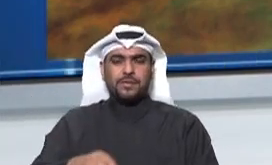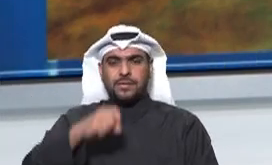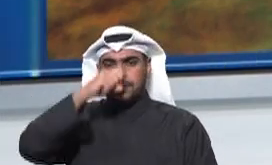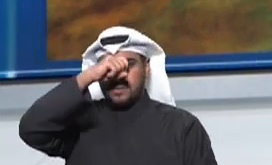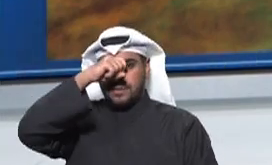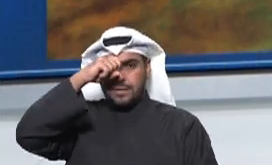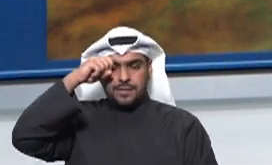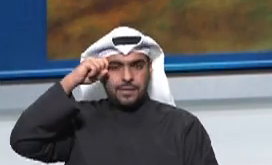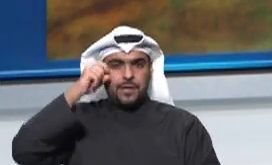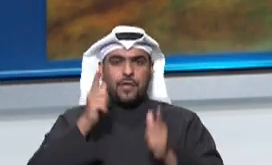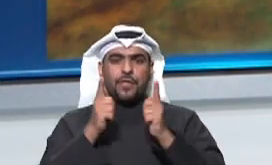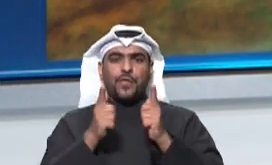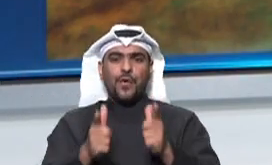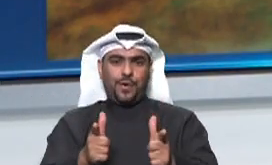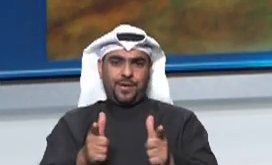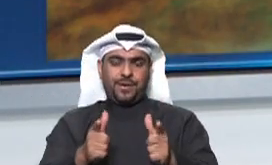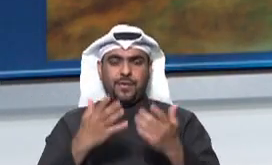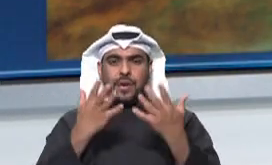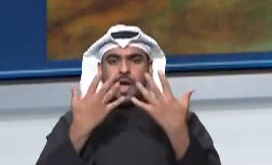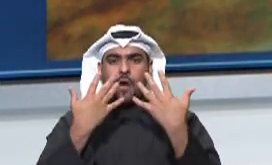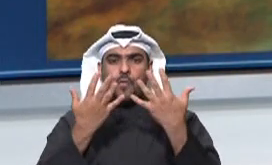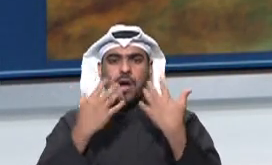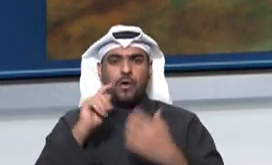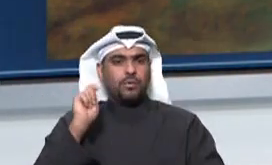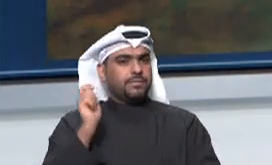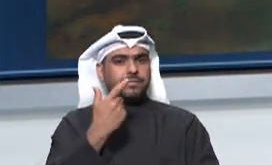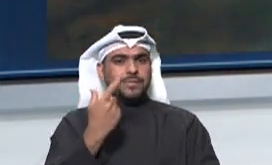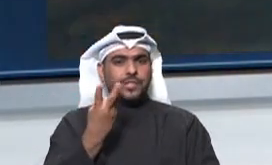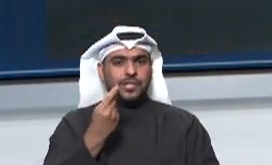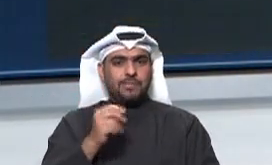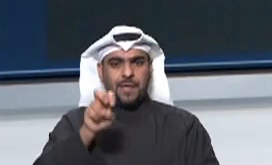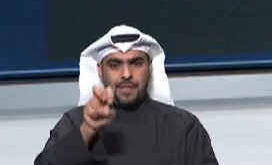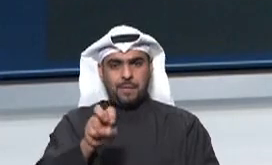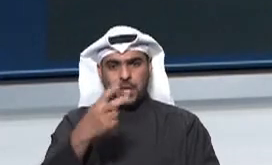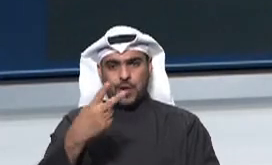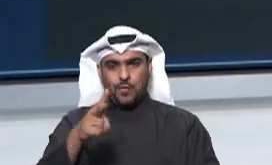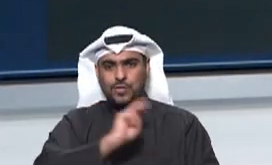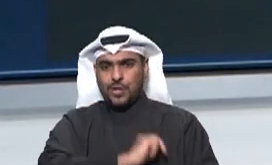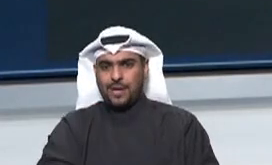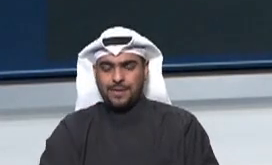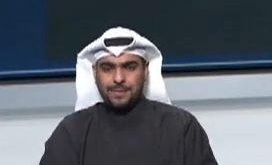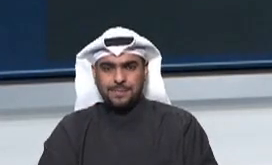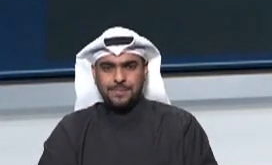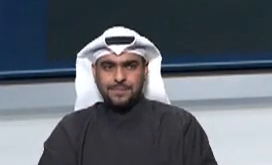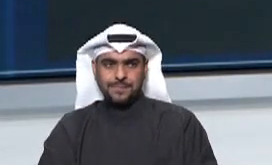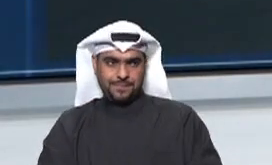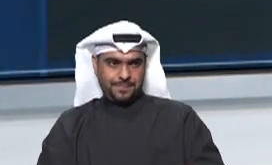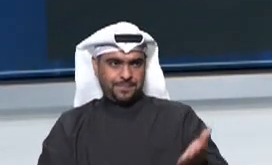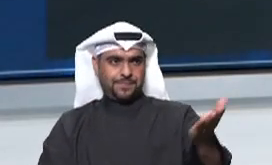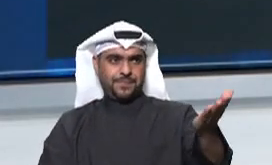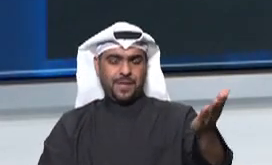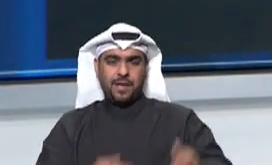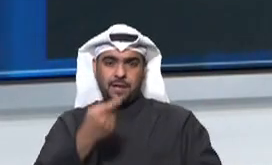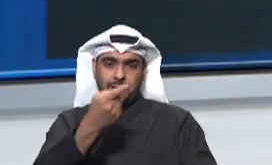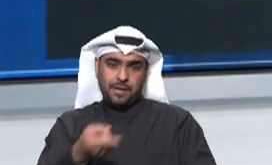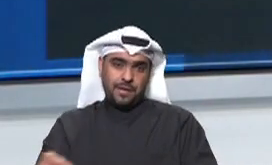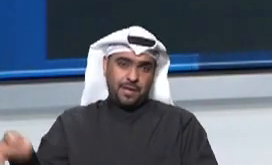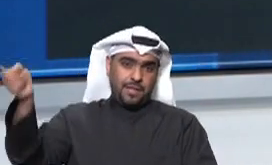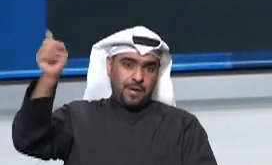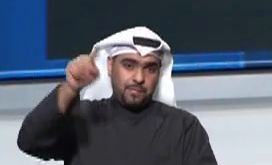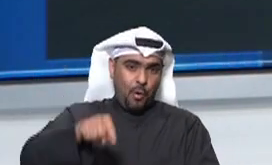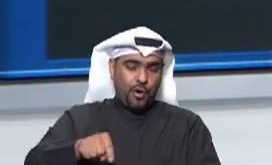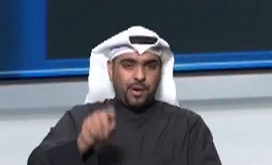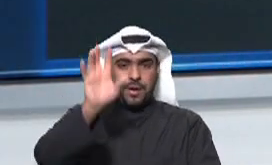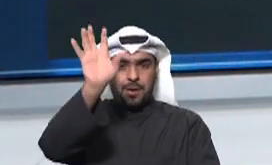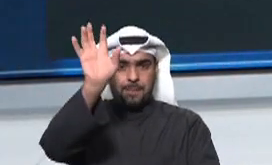معتدلة السرعة بوجه عام من 8 إلى 28 كيلو متر في الساعة. يستمر طبعا الهواء خفيف إلى معتدل حتى نهاية